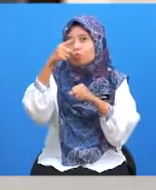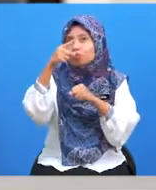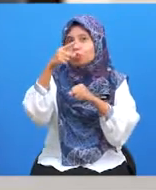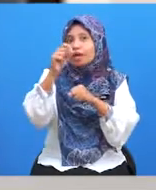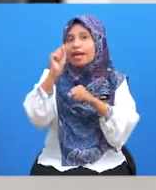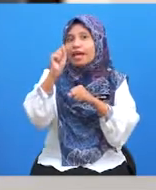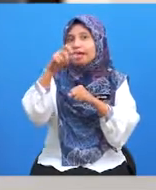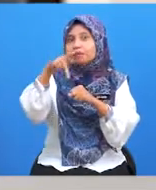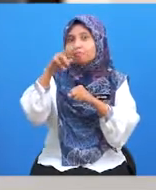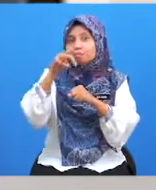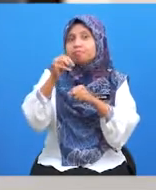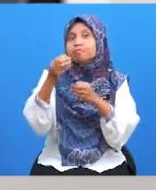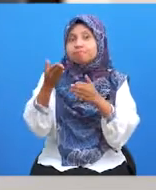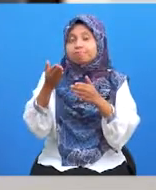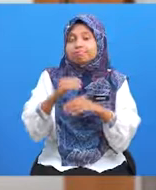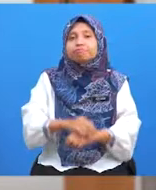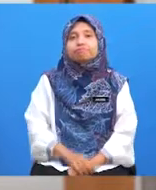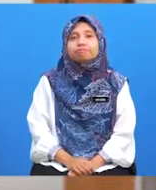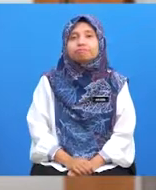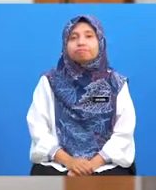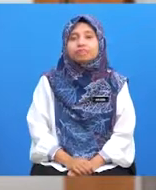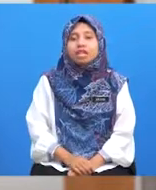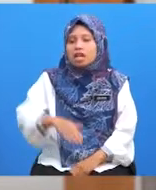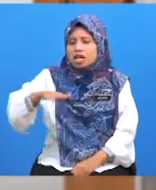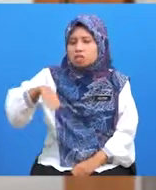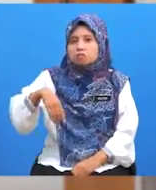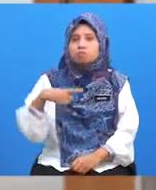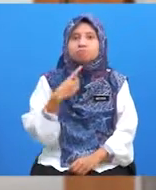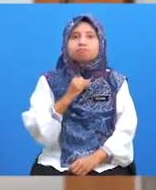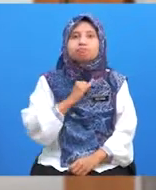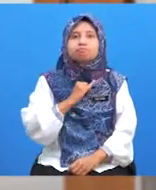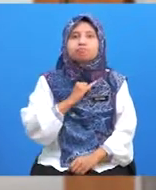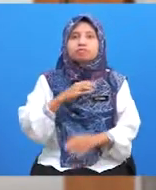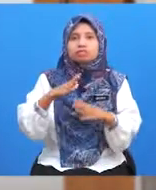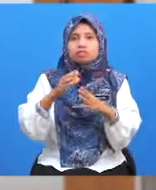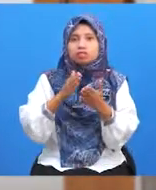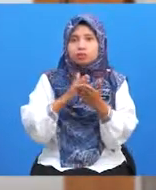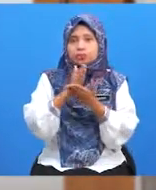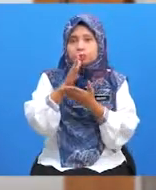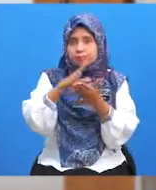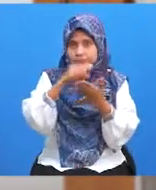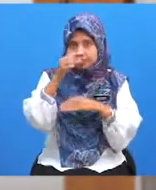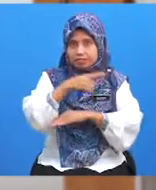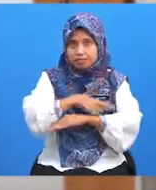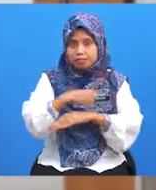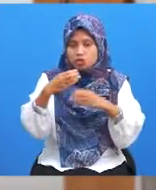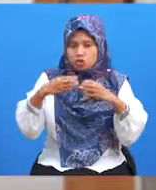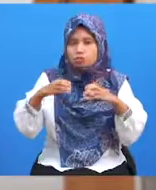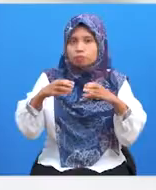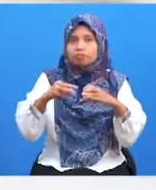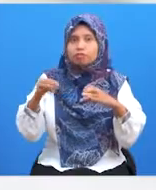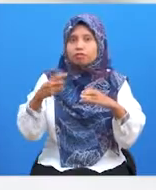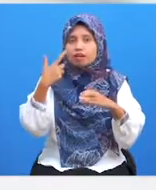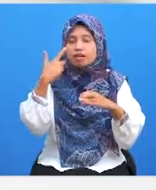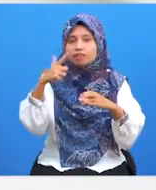peperiksaan SPM Sebelum saya meneruskan pembelajaran hari ini Coba murid-murid